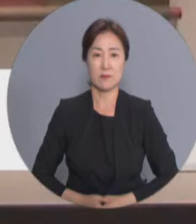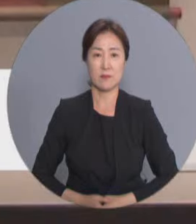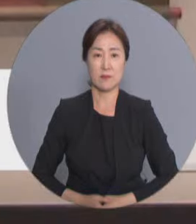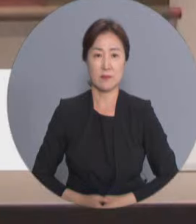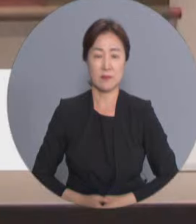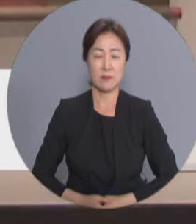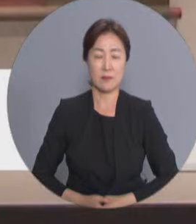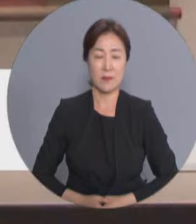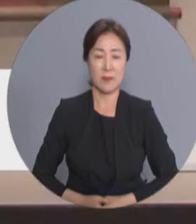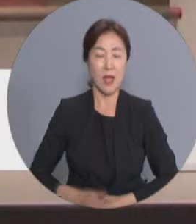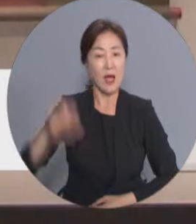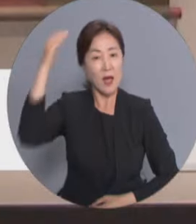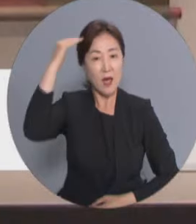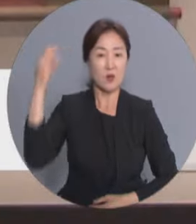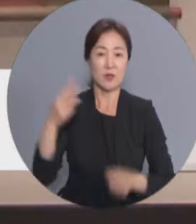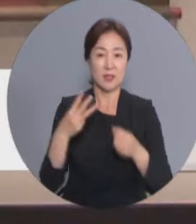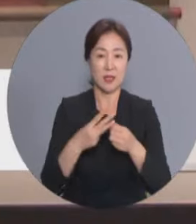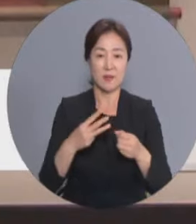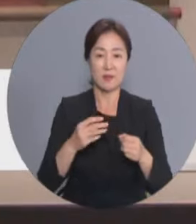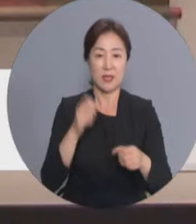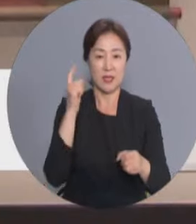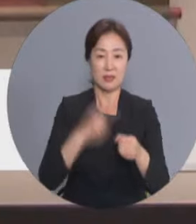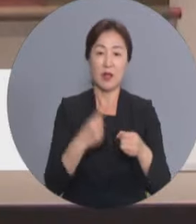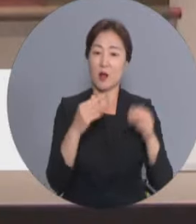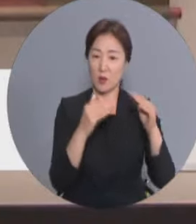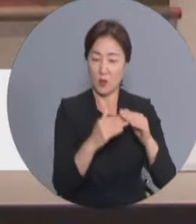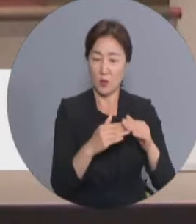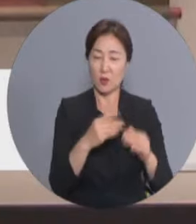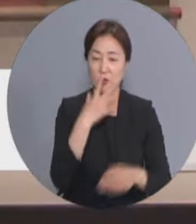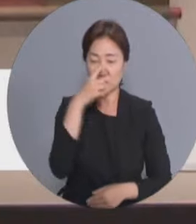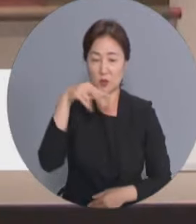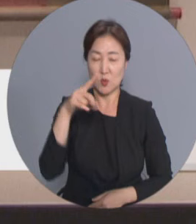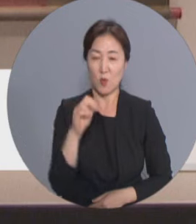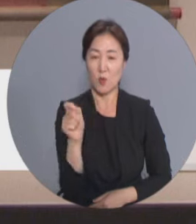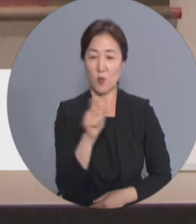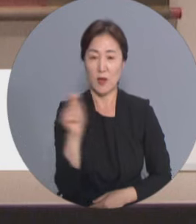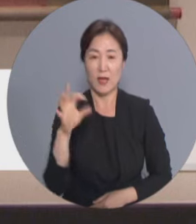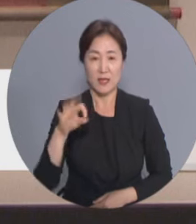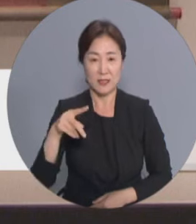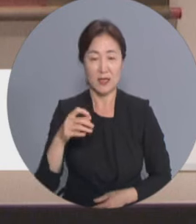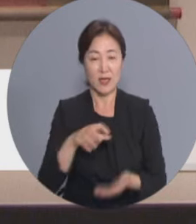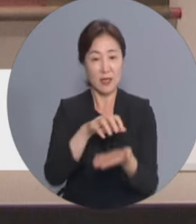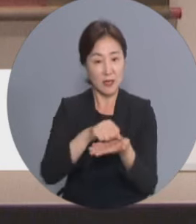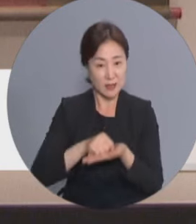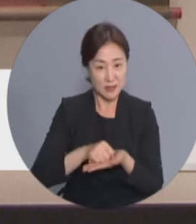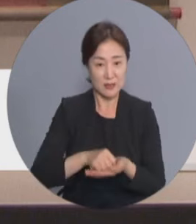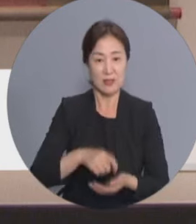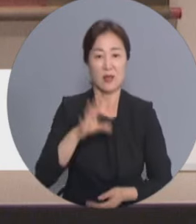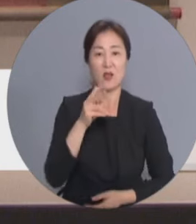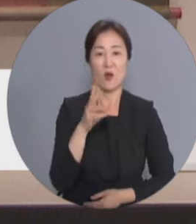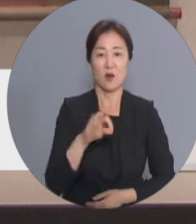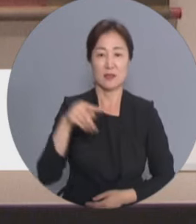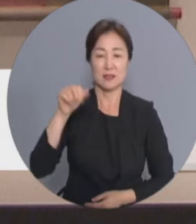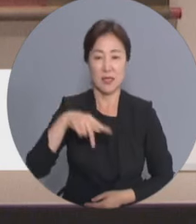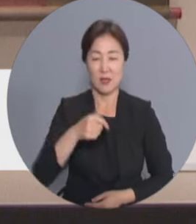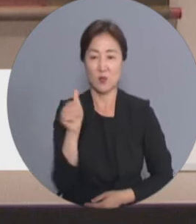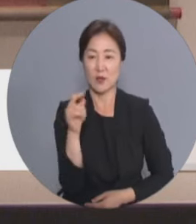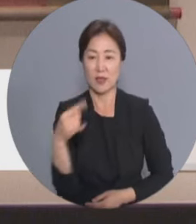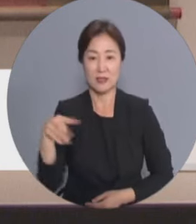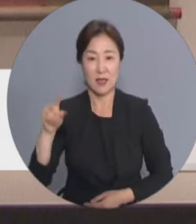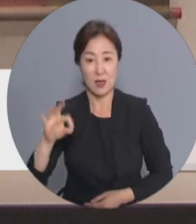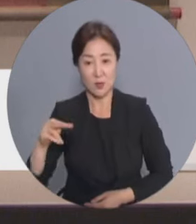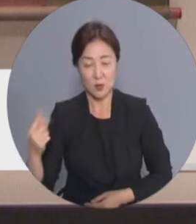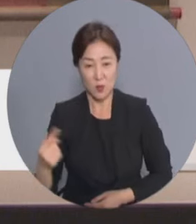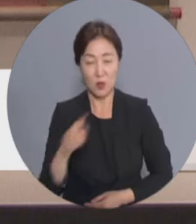국내 3대 4차례 하나인 순천 송광사에 봉안된 영산회상도와 팔상도가 보물로 지정된지 2여년